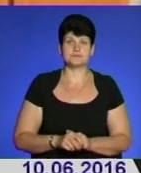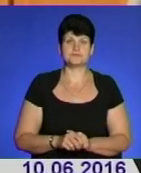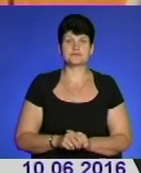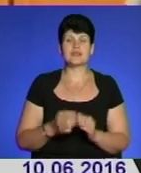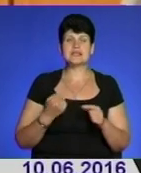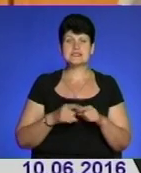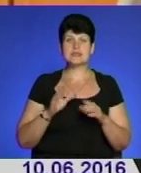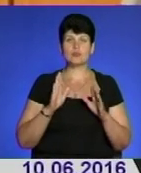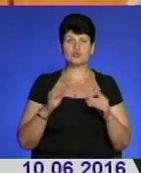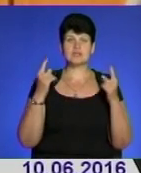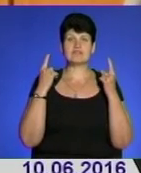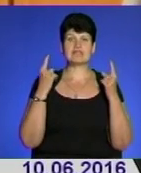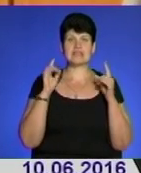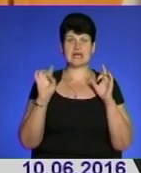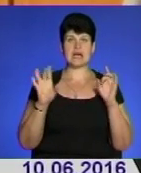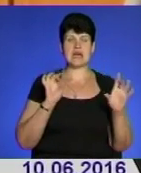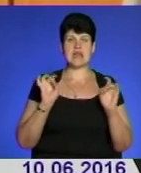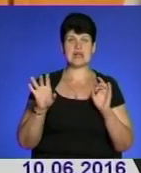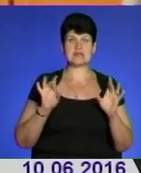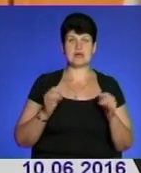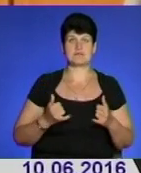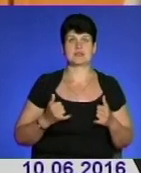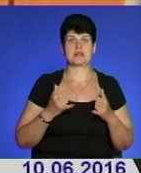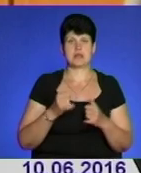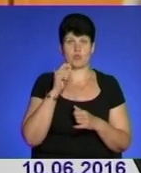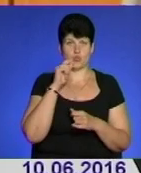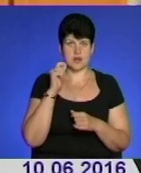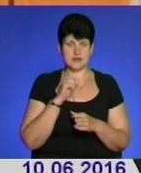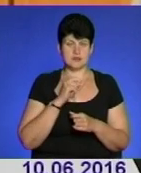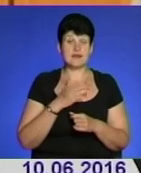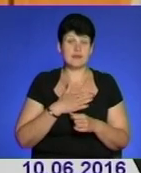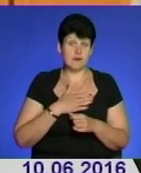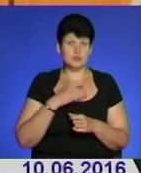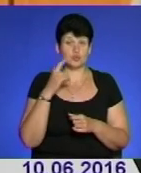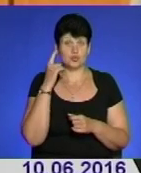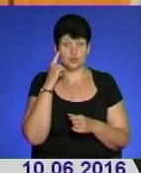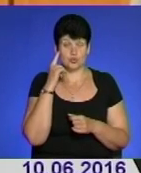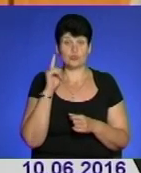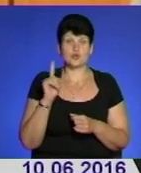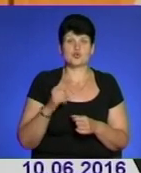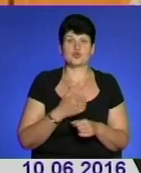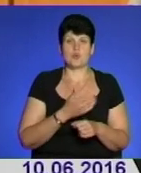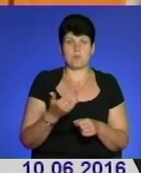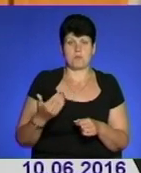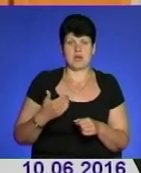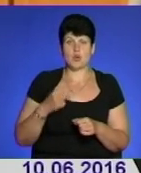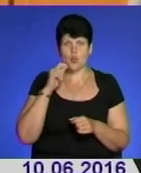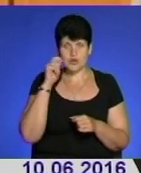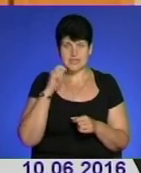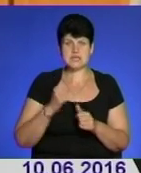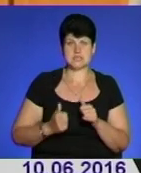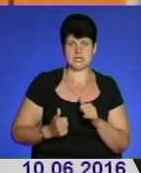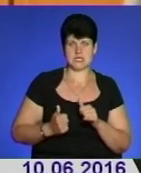Це буде велика реклама для України. Я думаю, що ми, українці, гідні